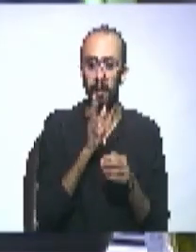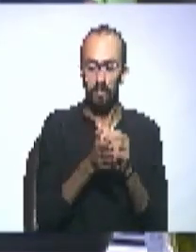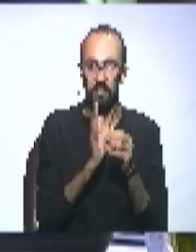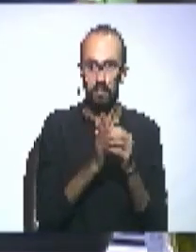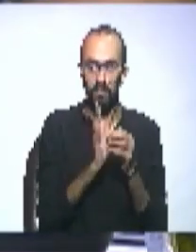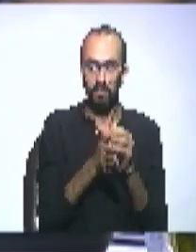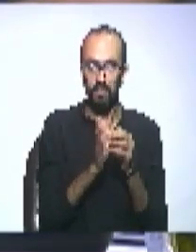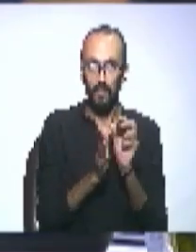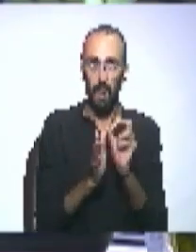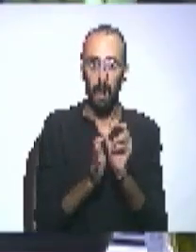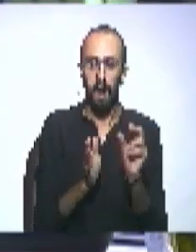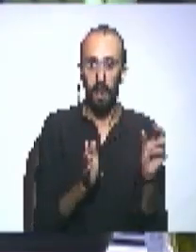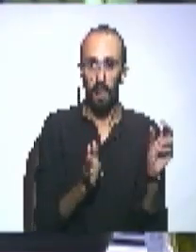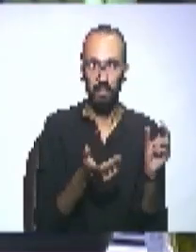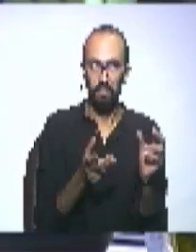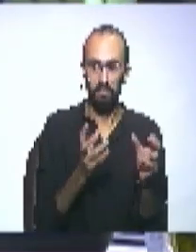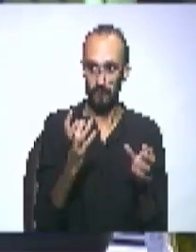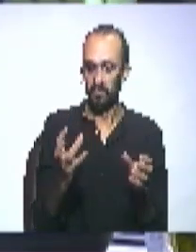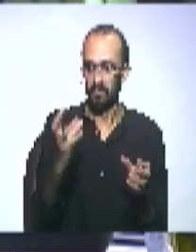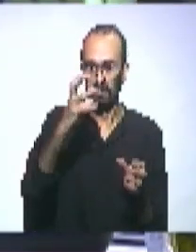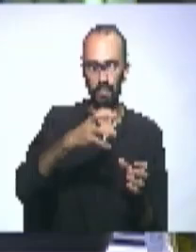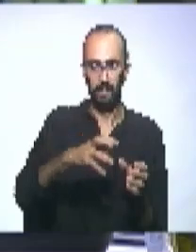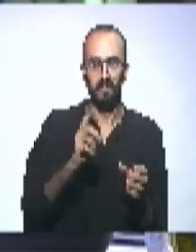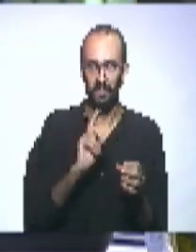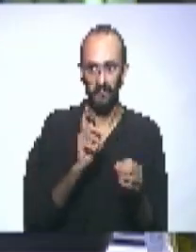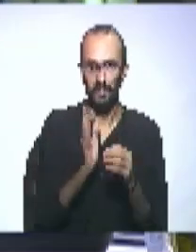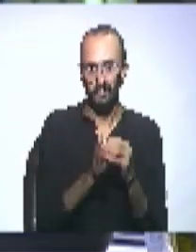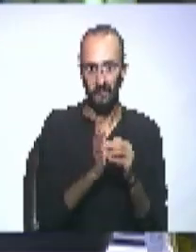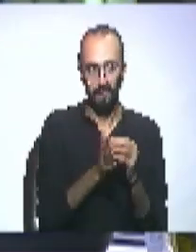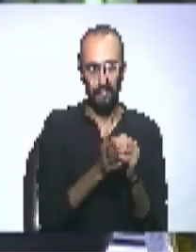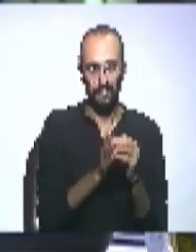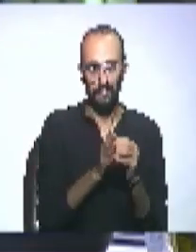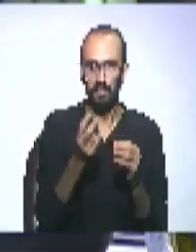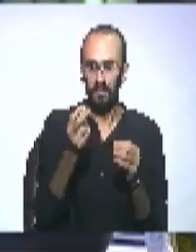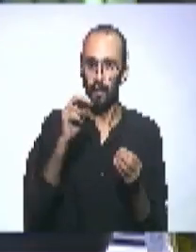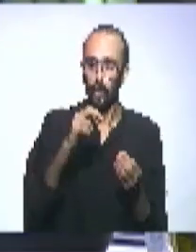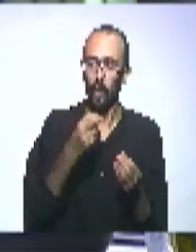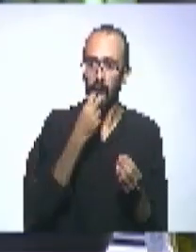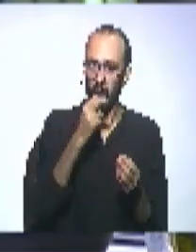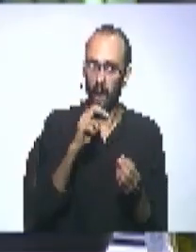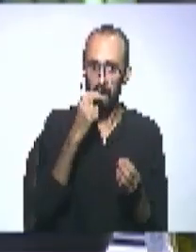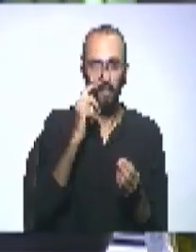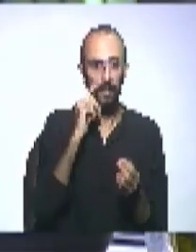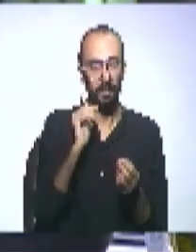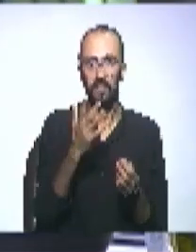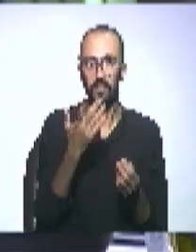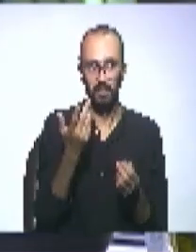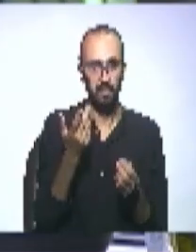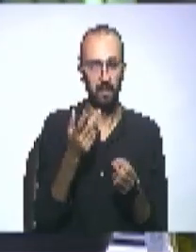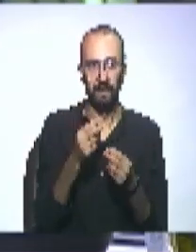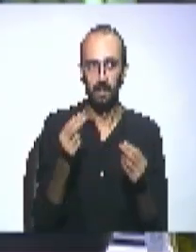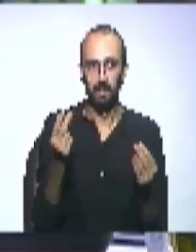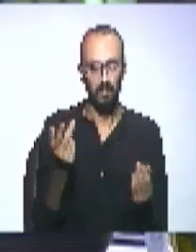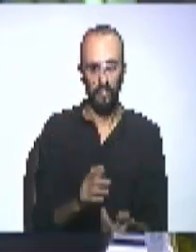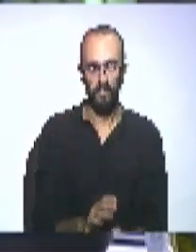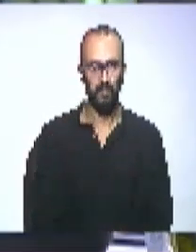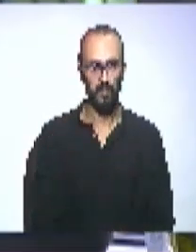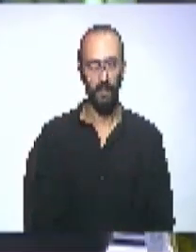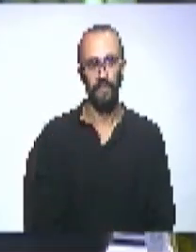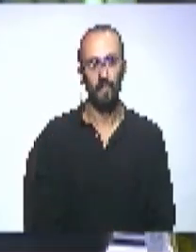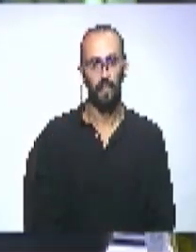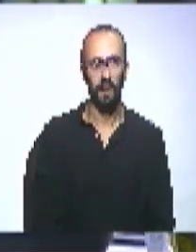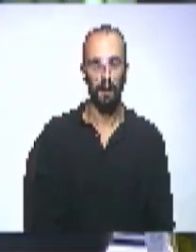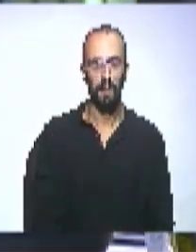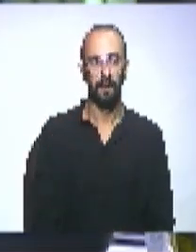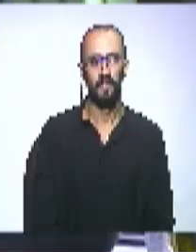للأولاد، مش لازم نحطها سليمة يعني، ممكن نحطها قطع ونحط له شوكة، ممكن نعمل حاجات كتير قوي. ماشي يعني. أستاذ سمير مساء